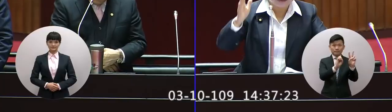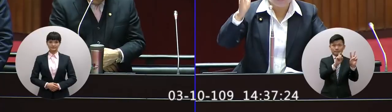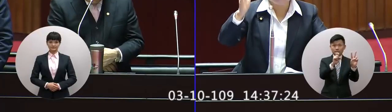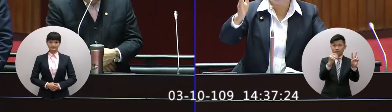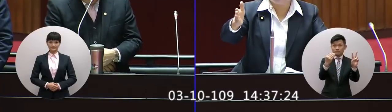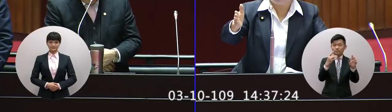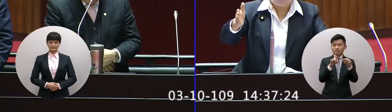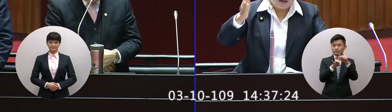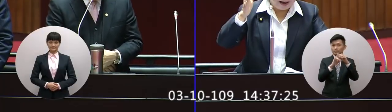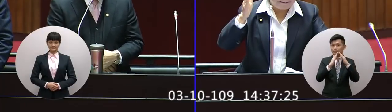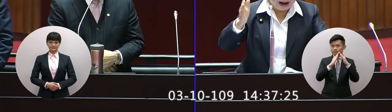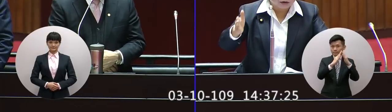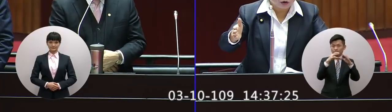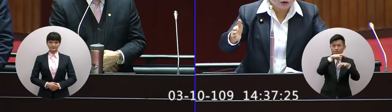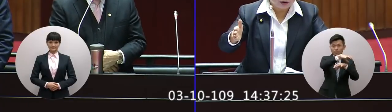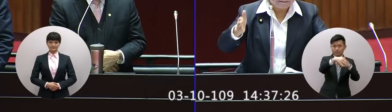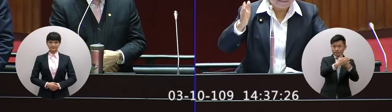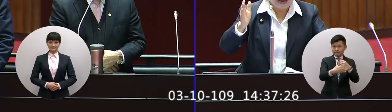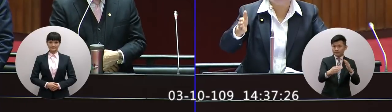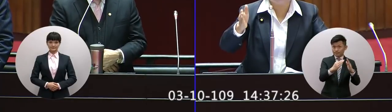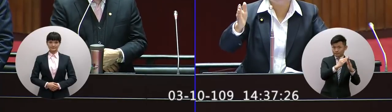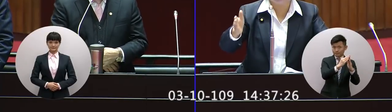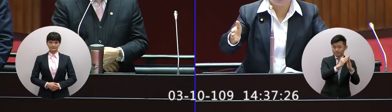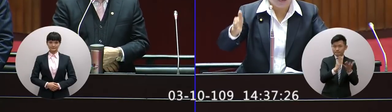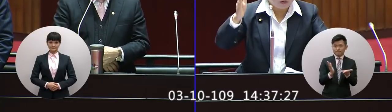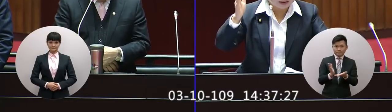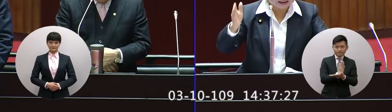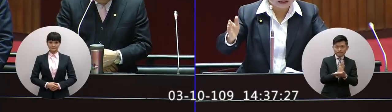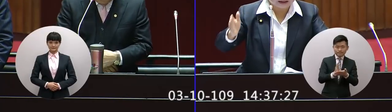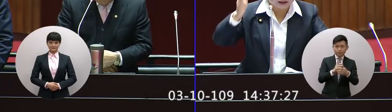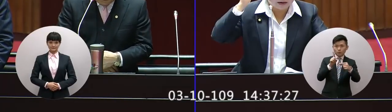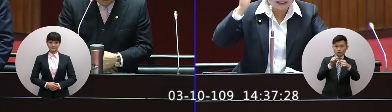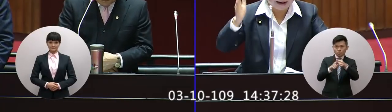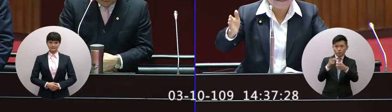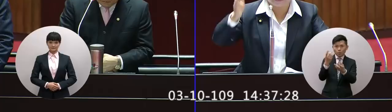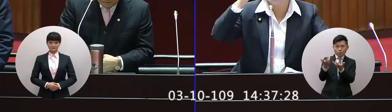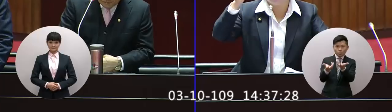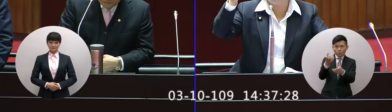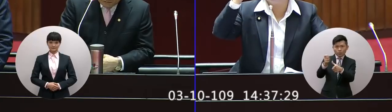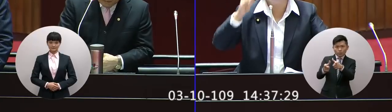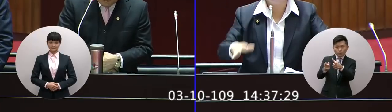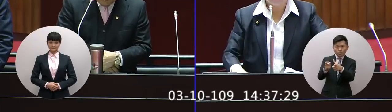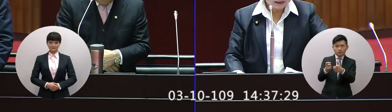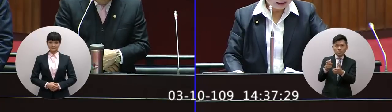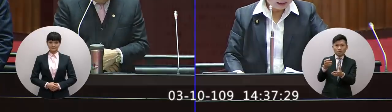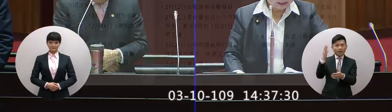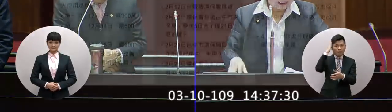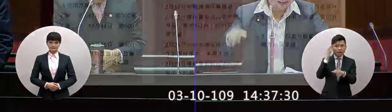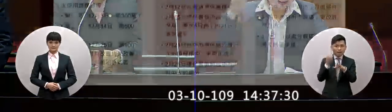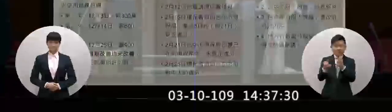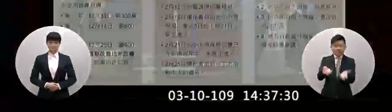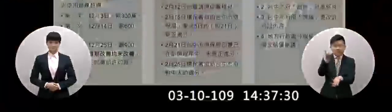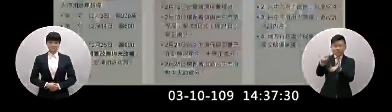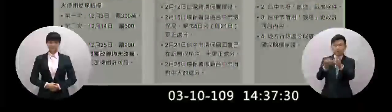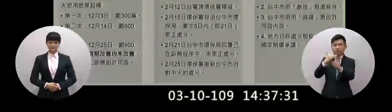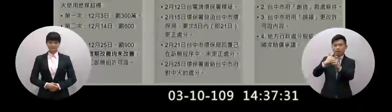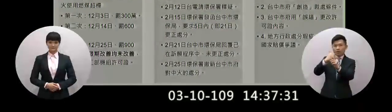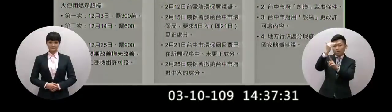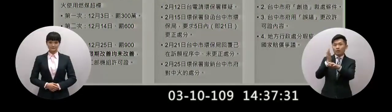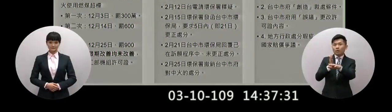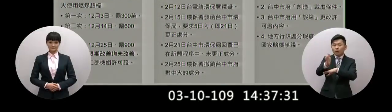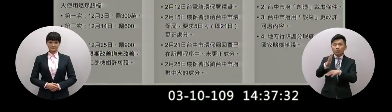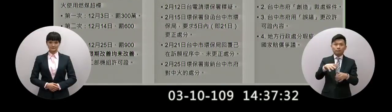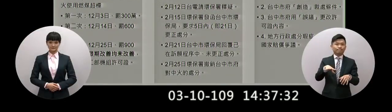2019年台中市环保局判定中火使用燃煤超标，因此第一次